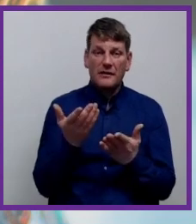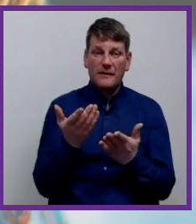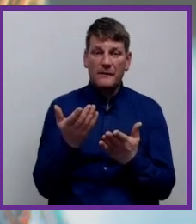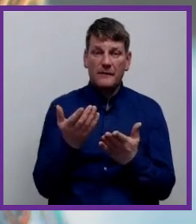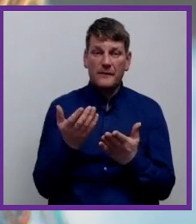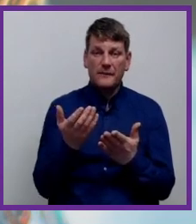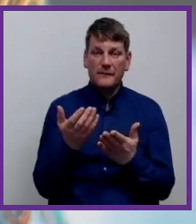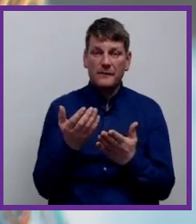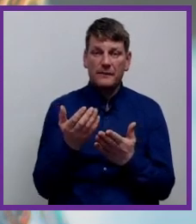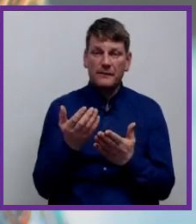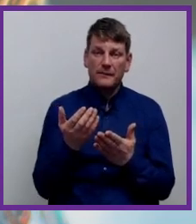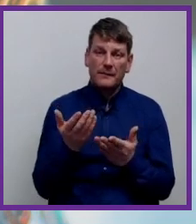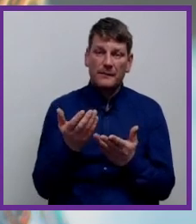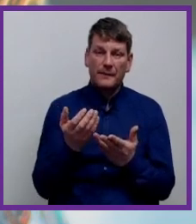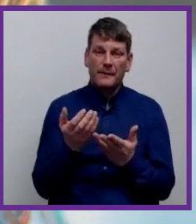ja tas ir,